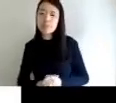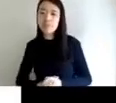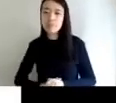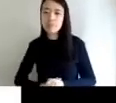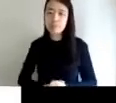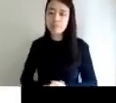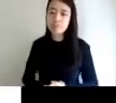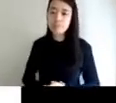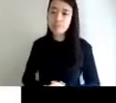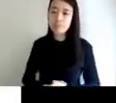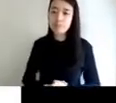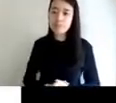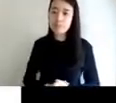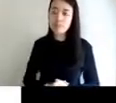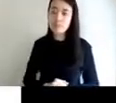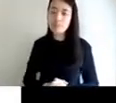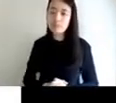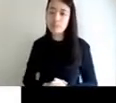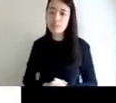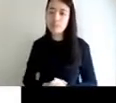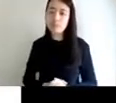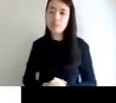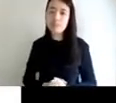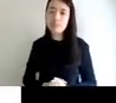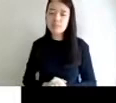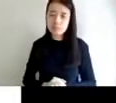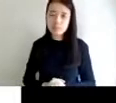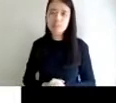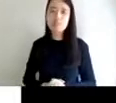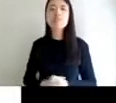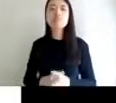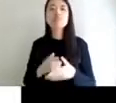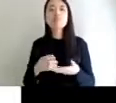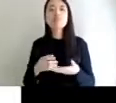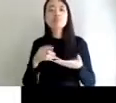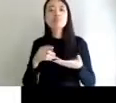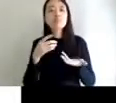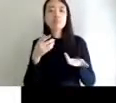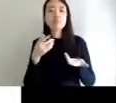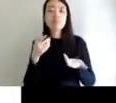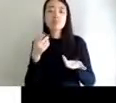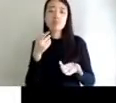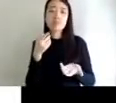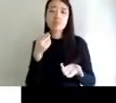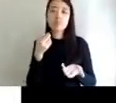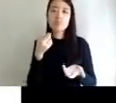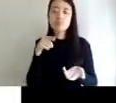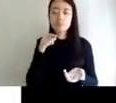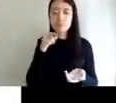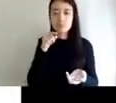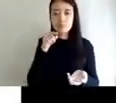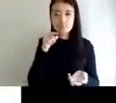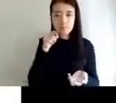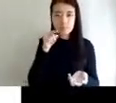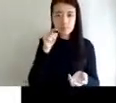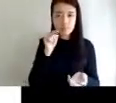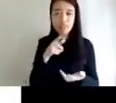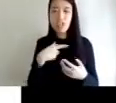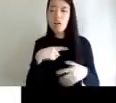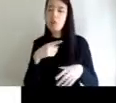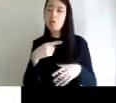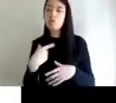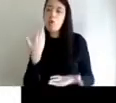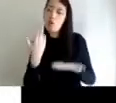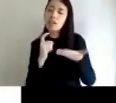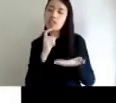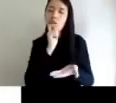好，咁咧，咁我哋一齊咧，咁無論咧你有冇去分享，即係 show 到自己幅畫出嚟都唔緊